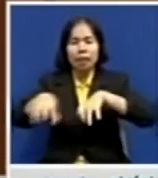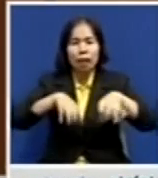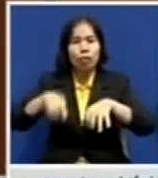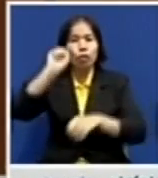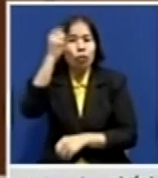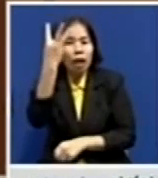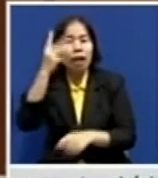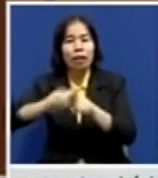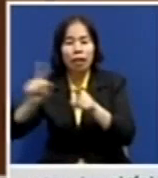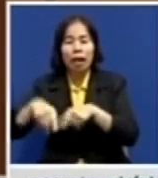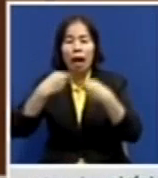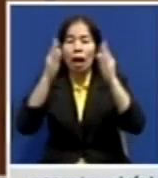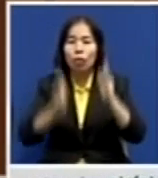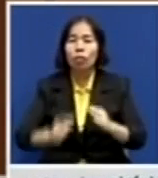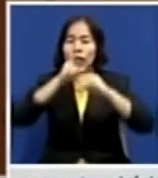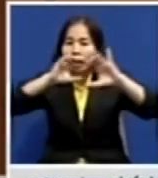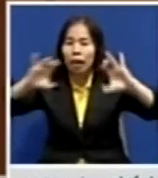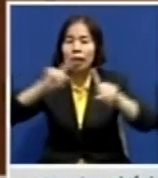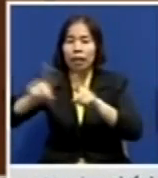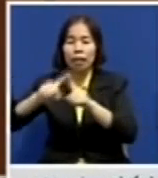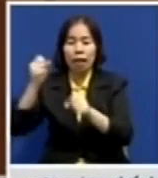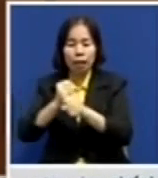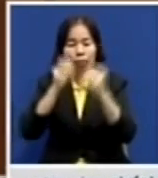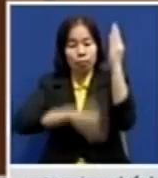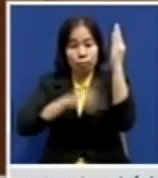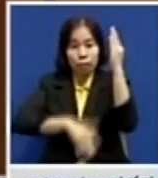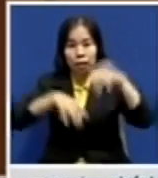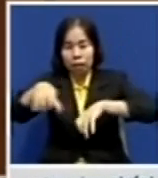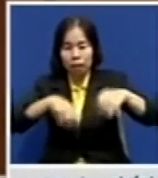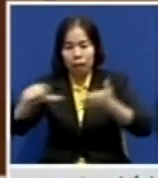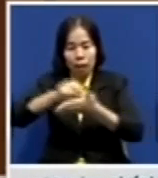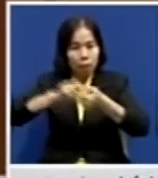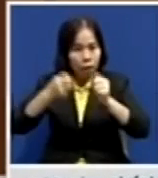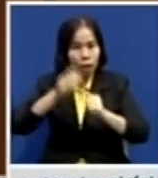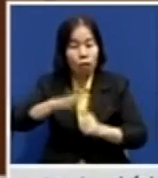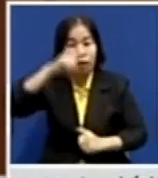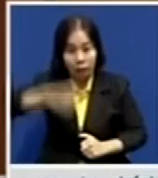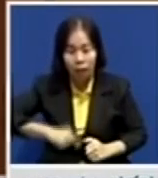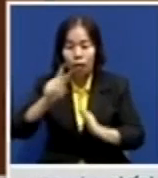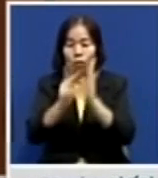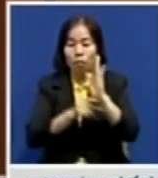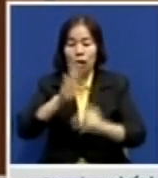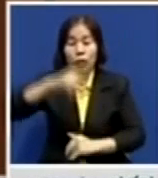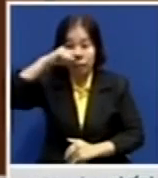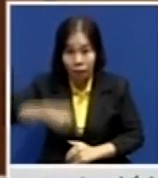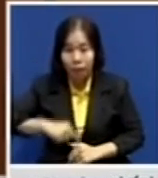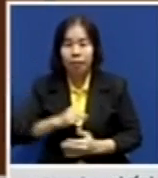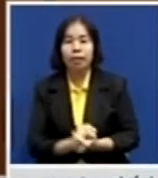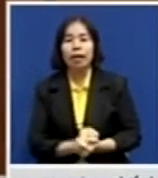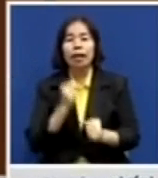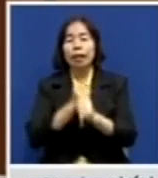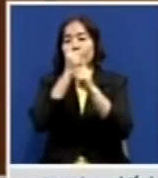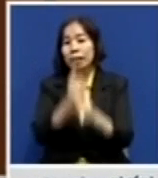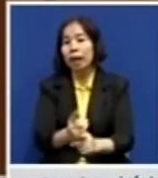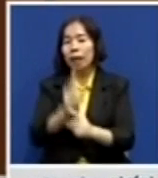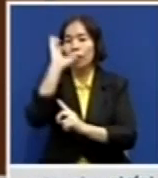มสำหรับเจ้าที่ของรัฐในพื้นที่ให้เป็นการแก้ไขปัญหาในประเทศของไทยโดยกฎหมายไทยนะครับทั้งนี้เป็นไปตามหลักการส